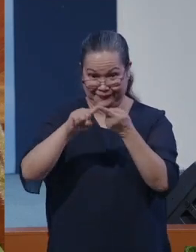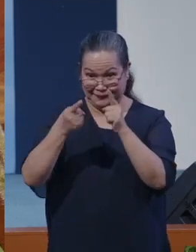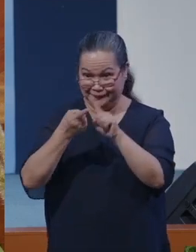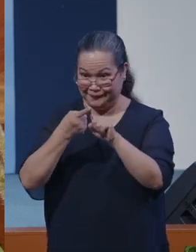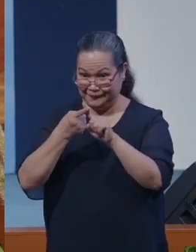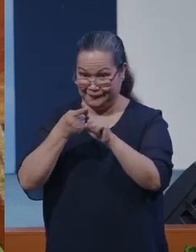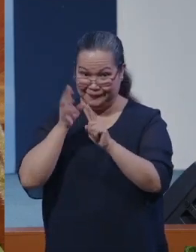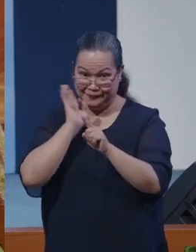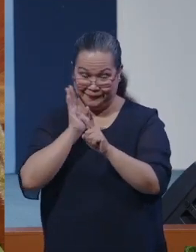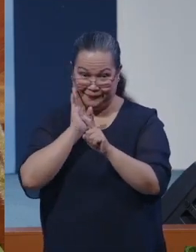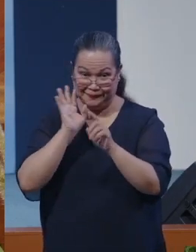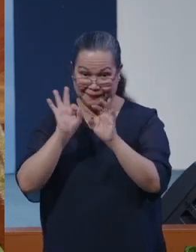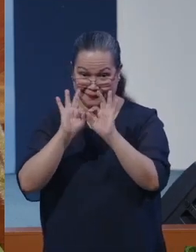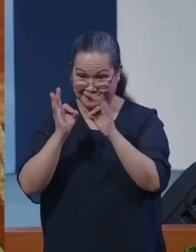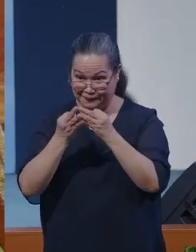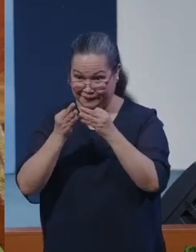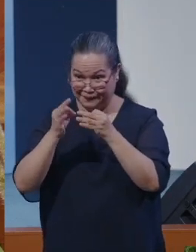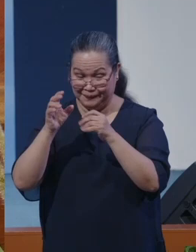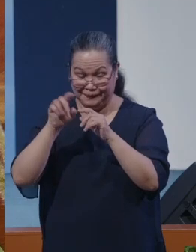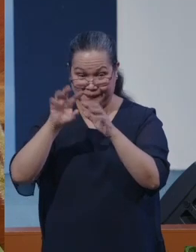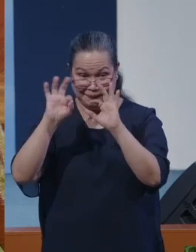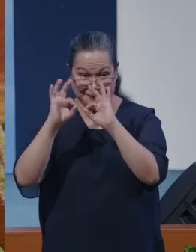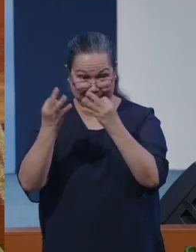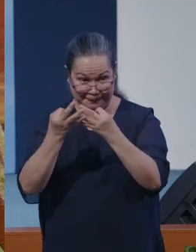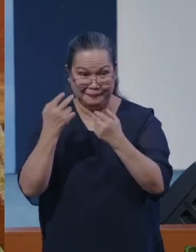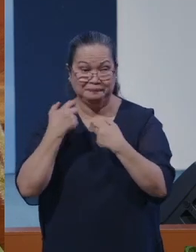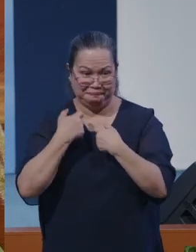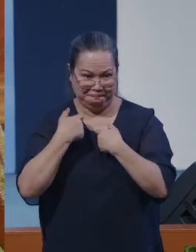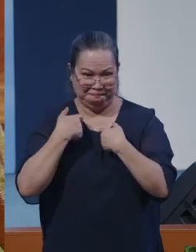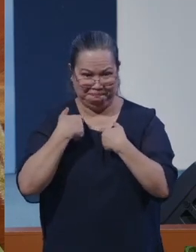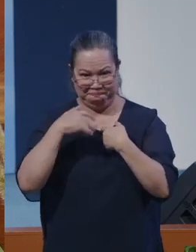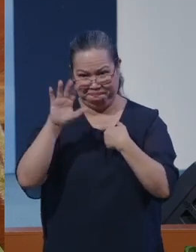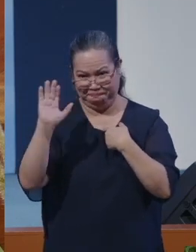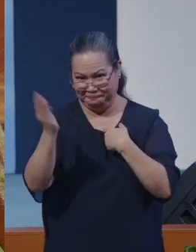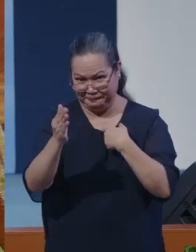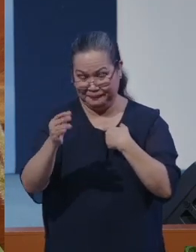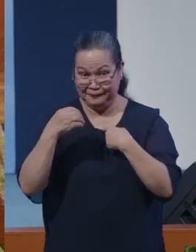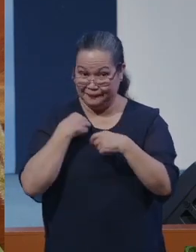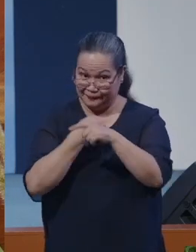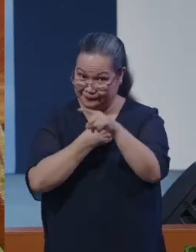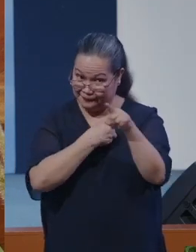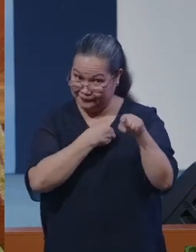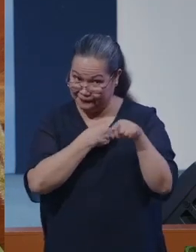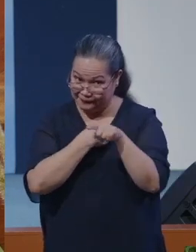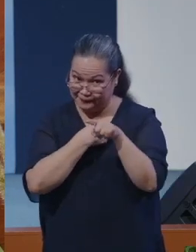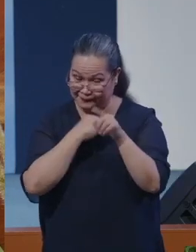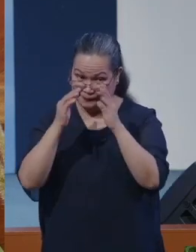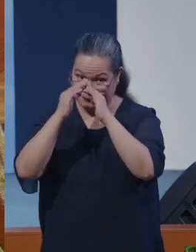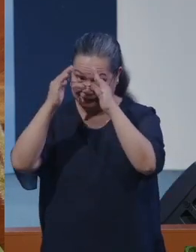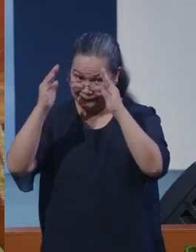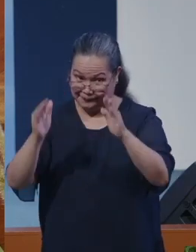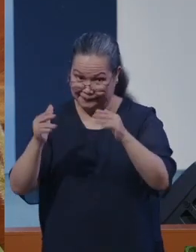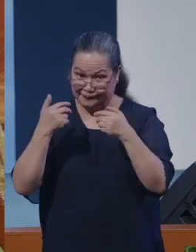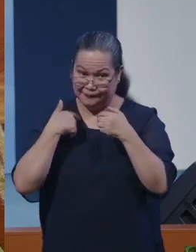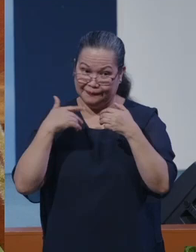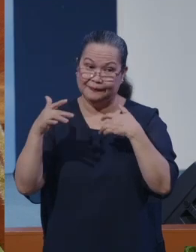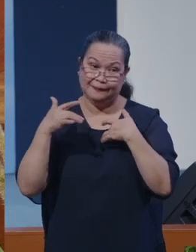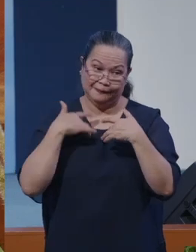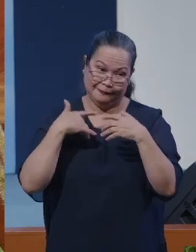kapatid, kapamilya, ay merong ganyan. Sa amin pong pamamahay, meron po kaming